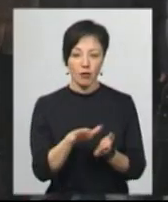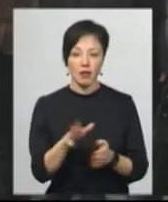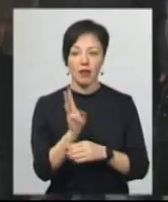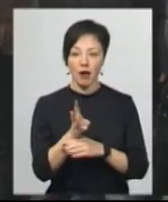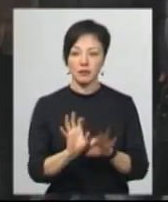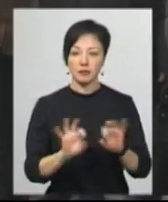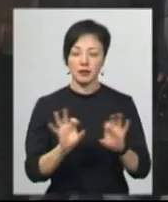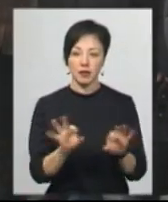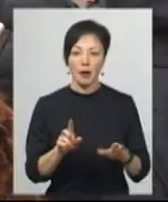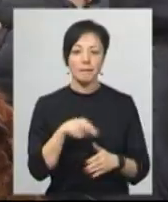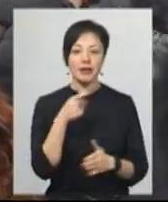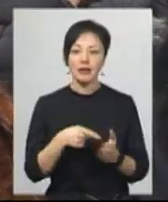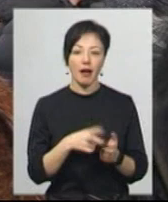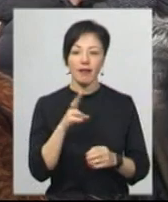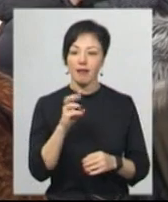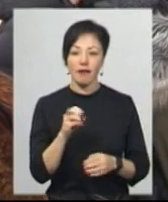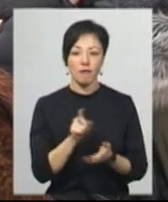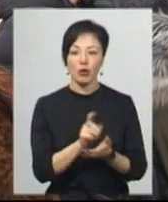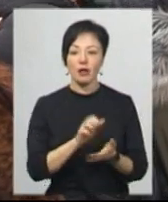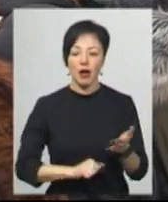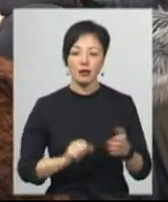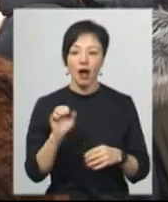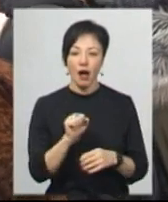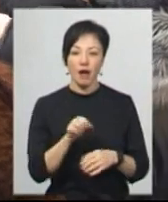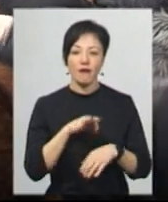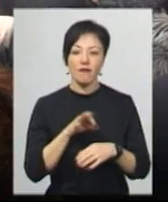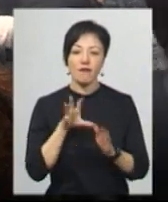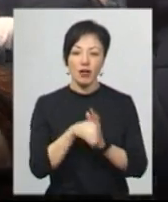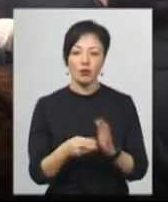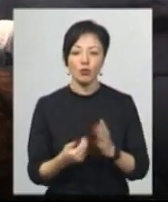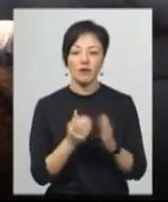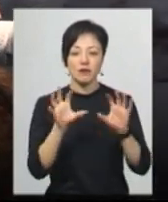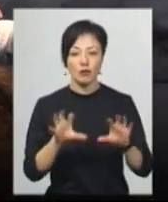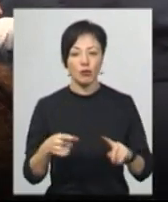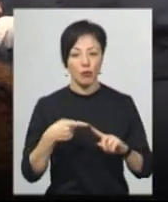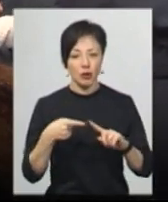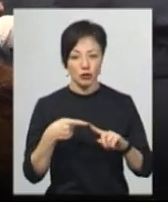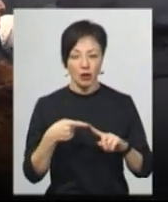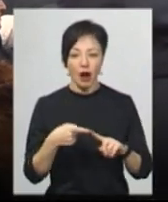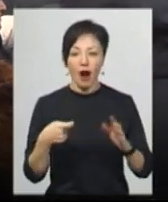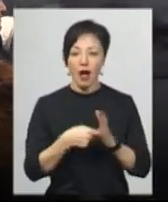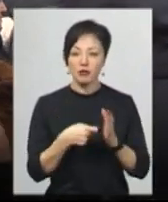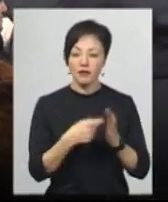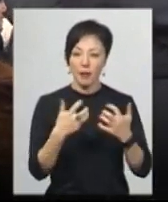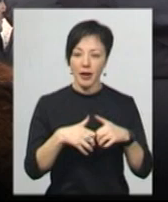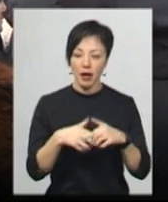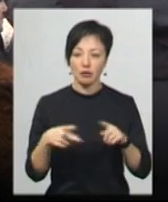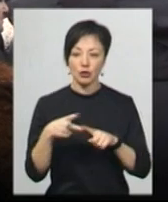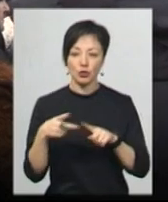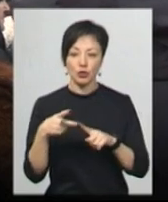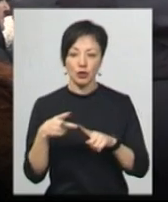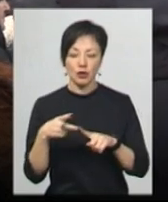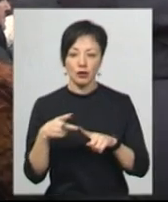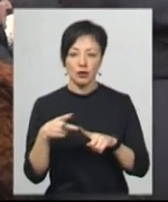заявив. Питання не в самих податках, а в введенні нових законів. Значить, по-перше, це касові апарати, по-друге,